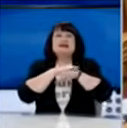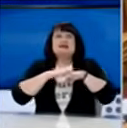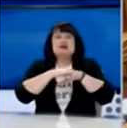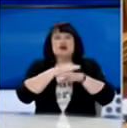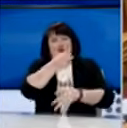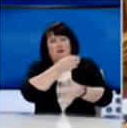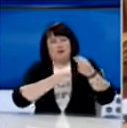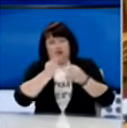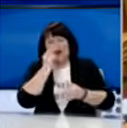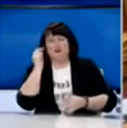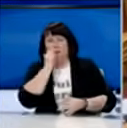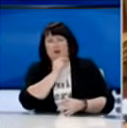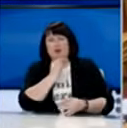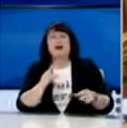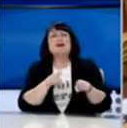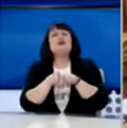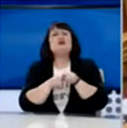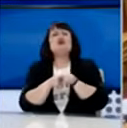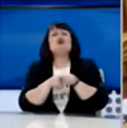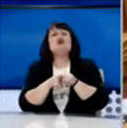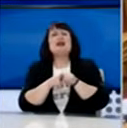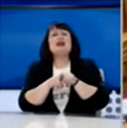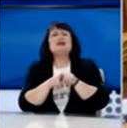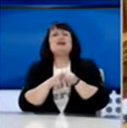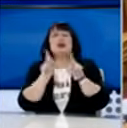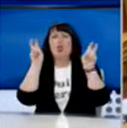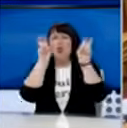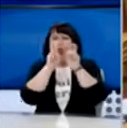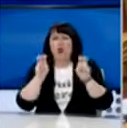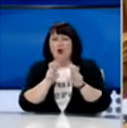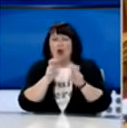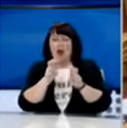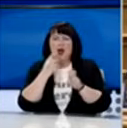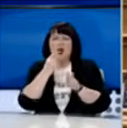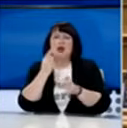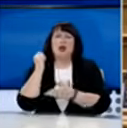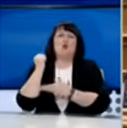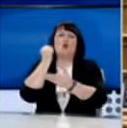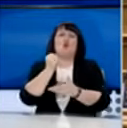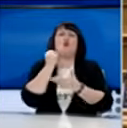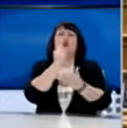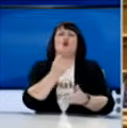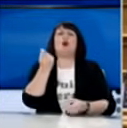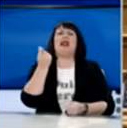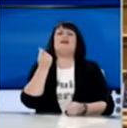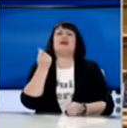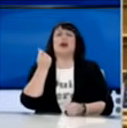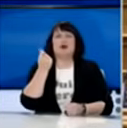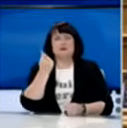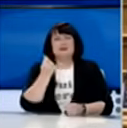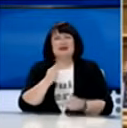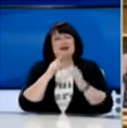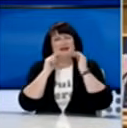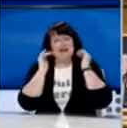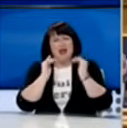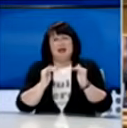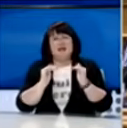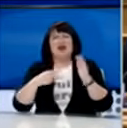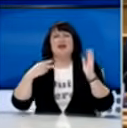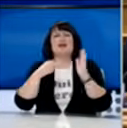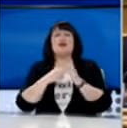σας είναι συνδεδεμένες με τα κονδύλια και τα ίδια είπατε και στην ομιλία σας